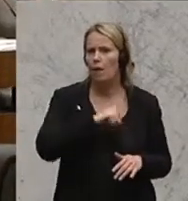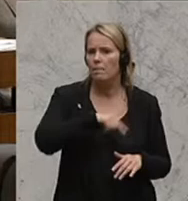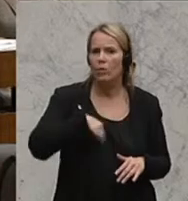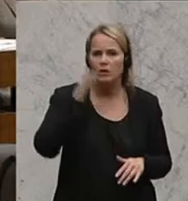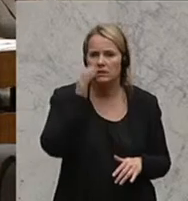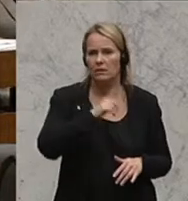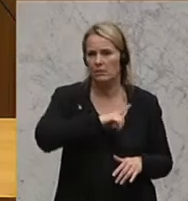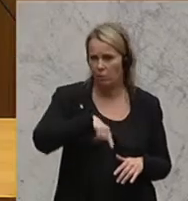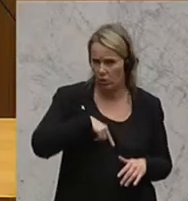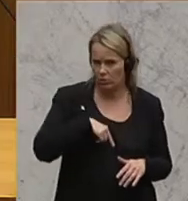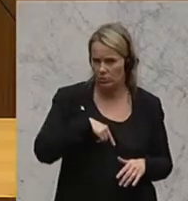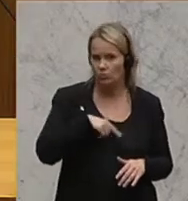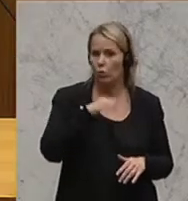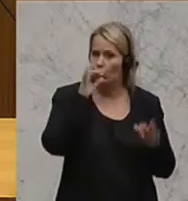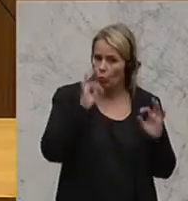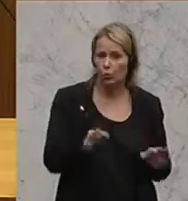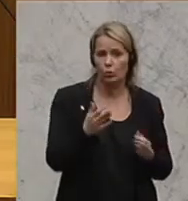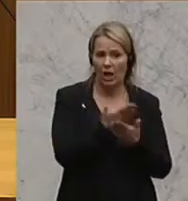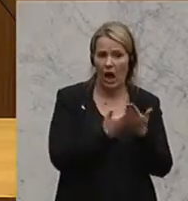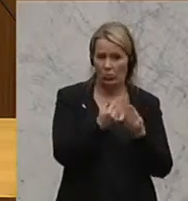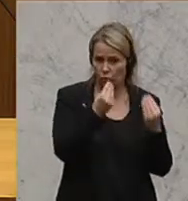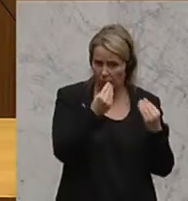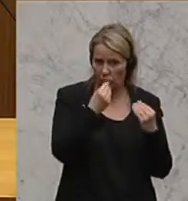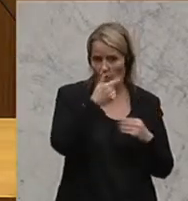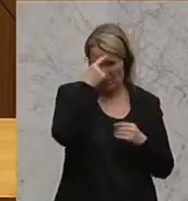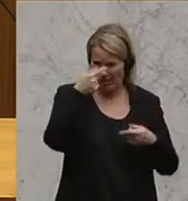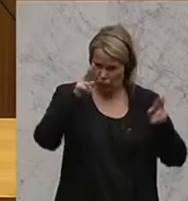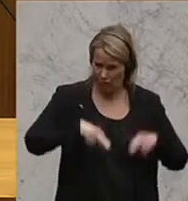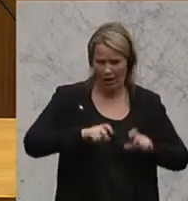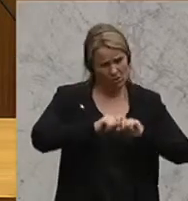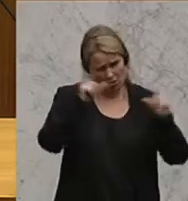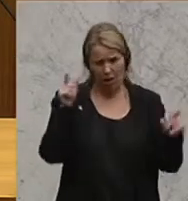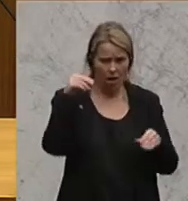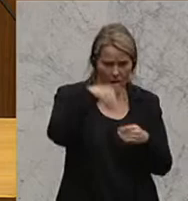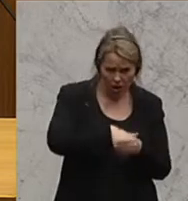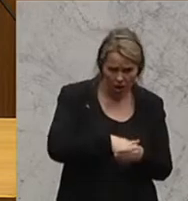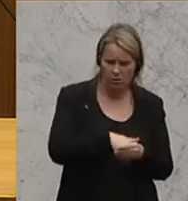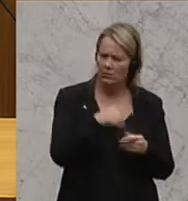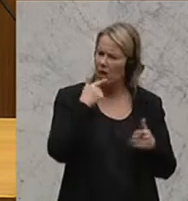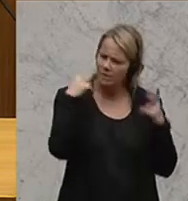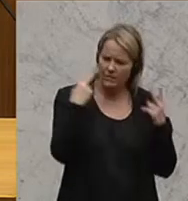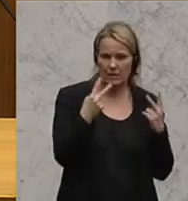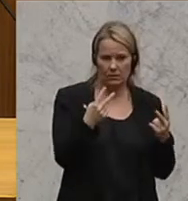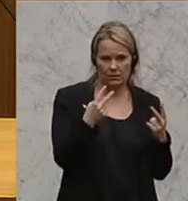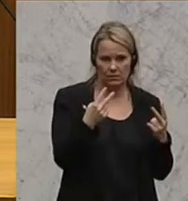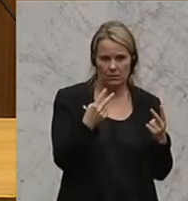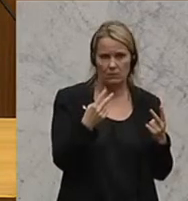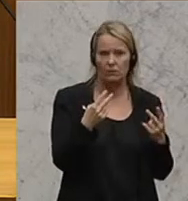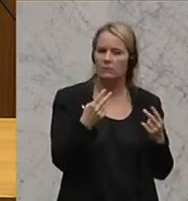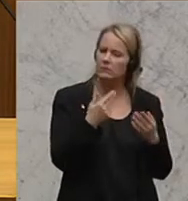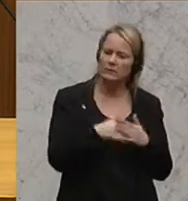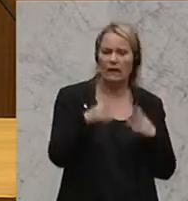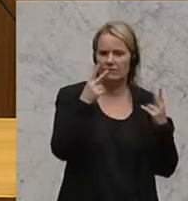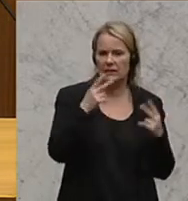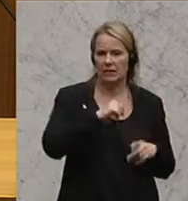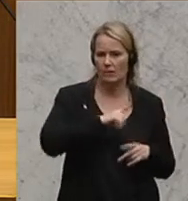Polizisten und Polizistinnen, dass sie nach einer guten Ausbildung, wo Menschenrechte einen klaren Platz haben und unterstrichen wurden, wie wichtig sie sind